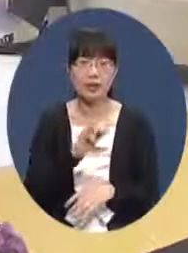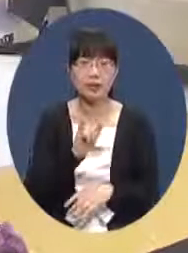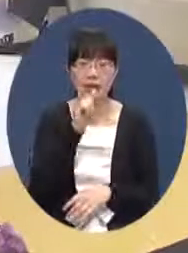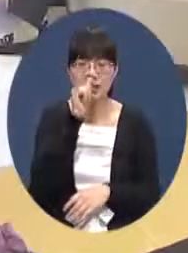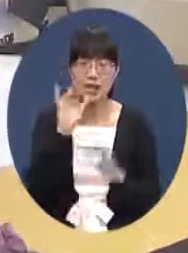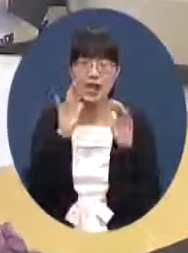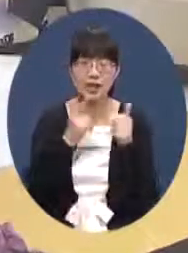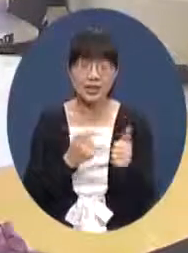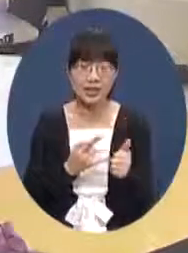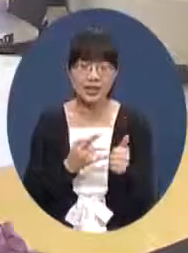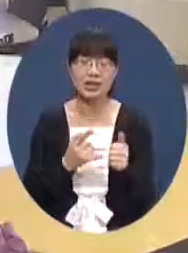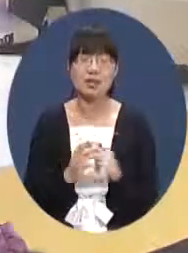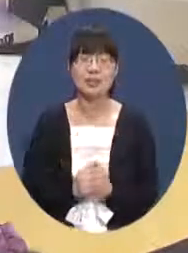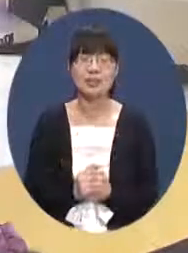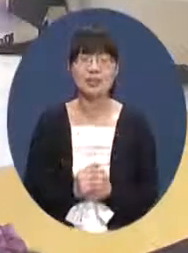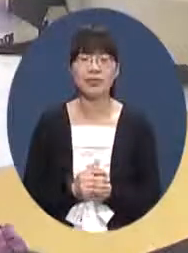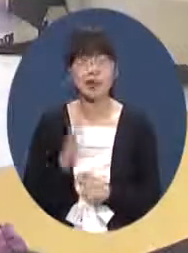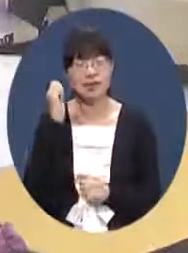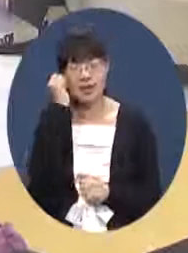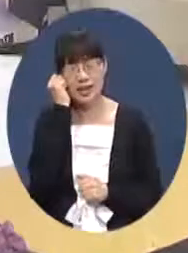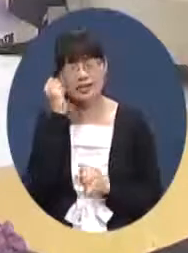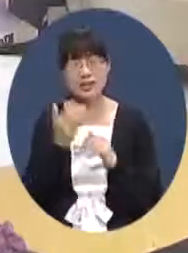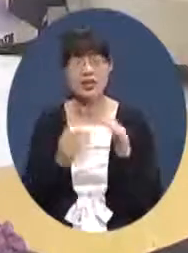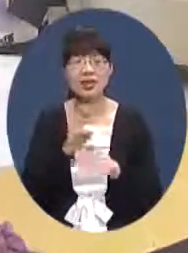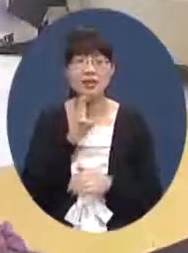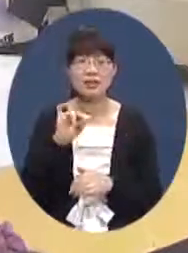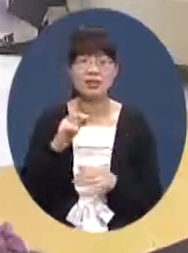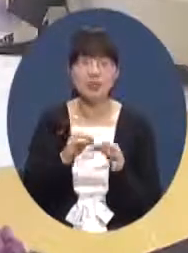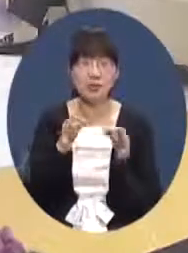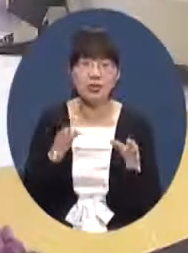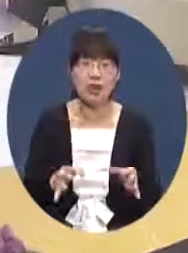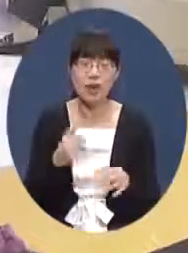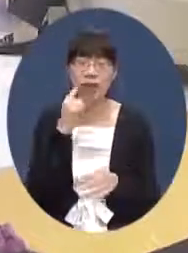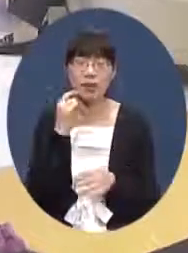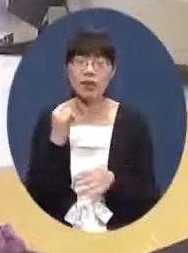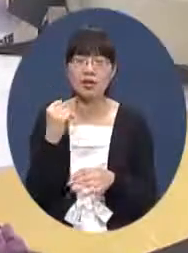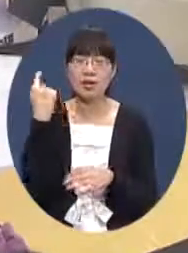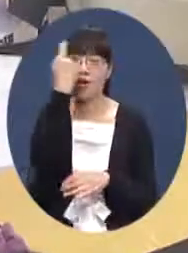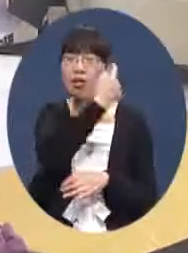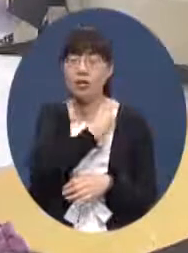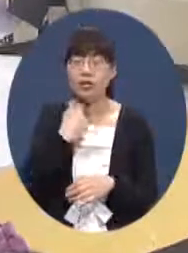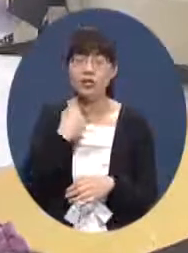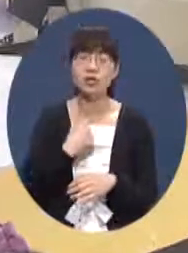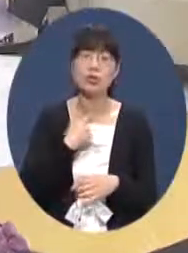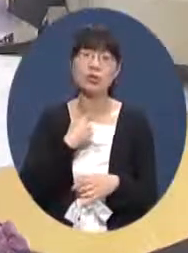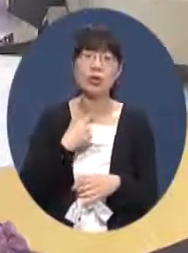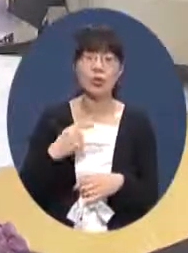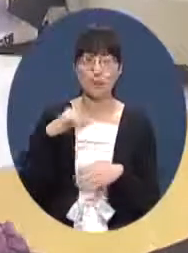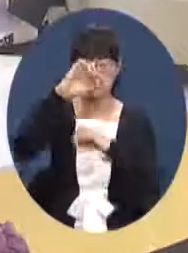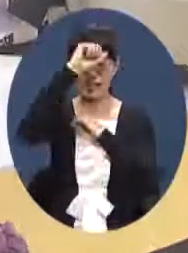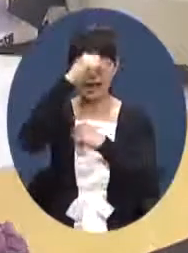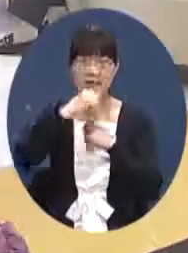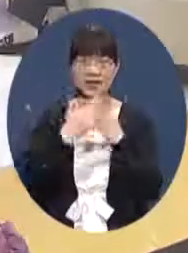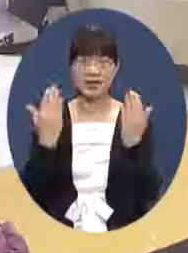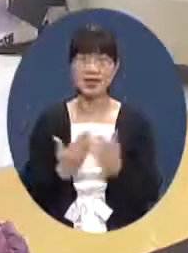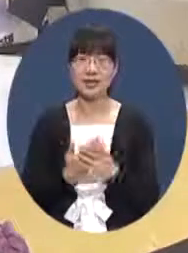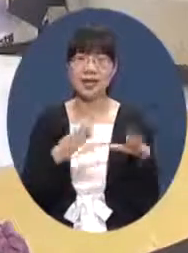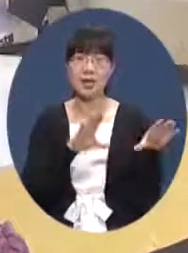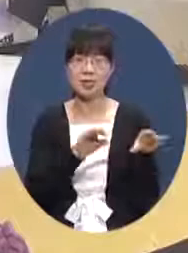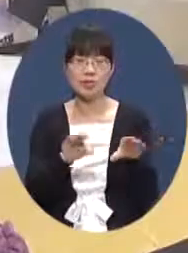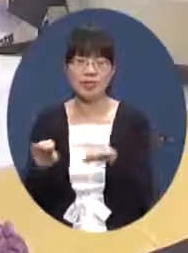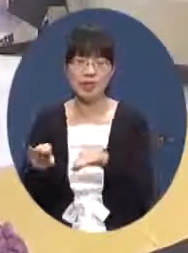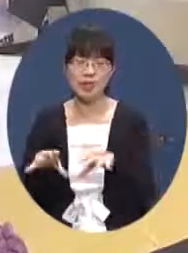아이들 대상으로. 그래서 잠자기 전에 20분 동안 엄마가 얼굴, 목, 뭐 허리, 뭐 다리, 뭐다 이렇게